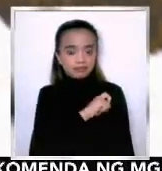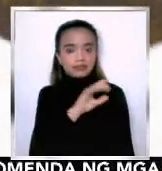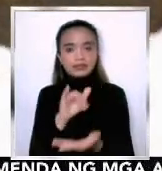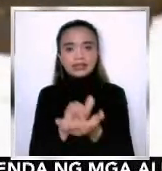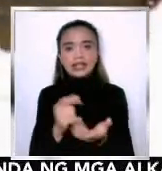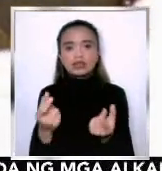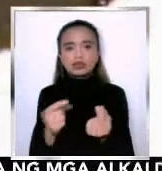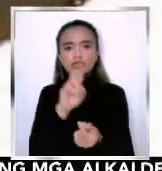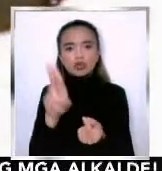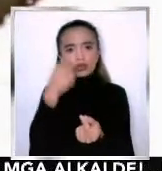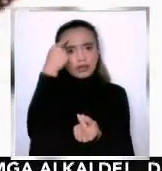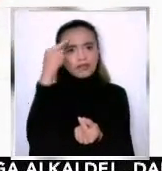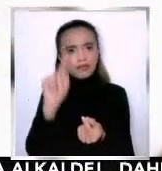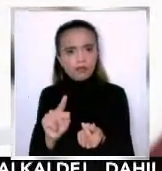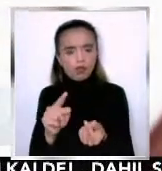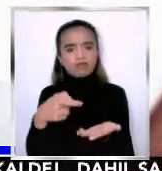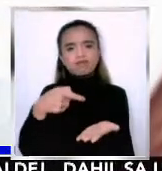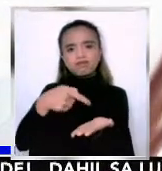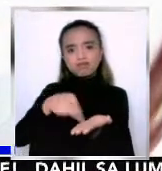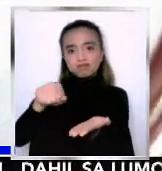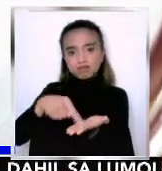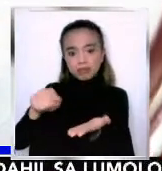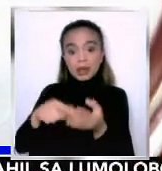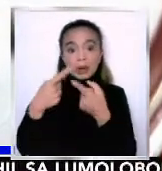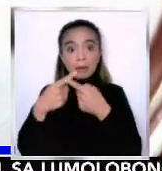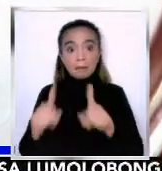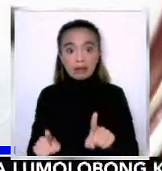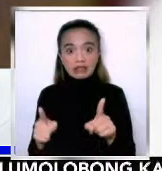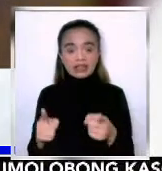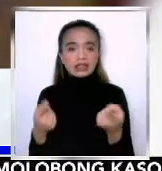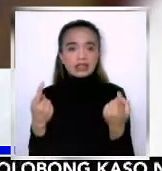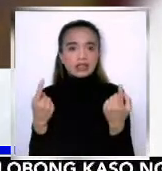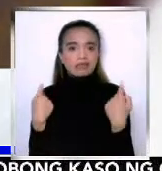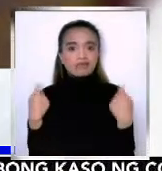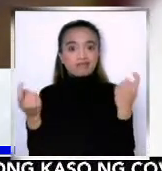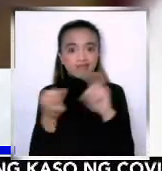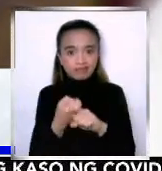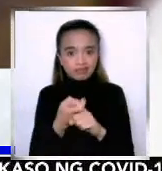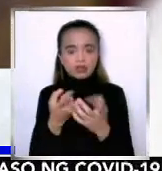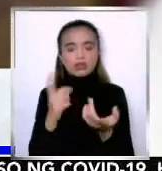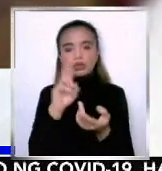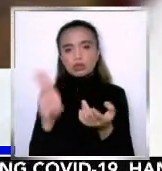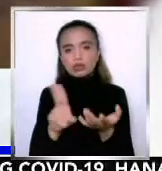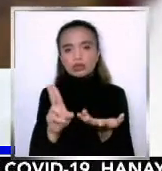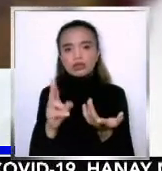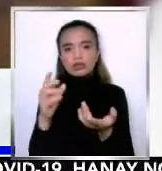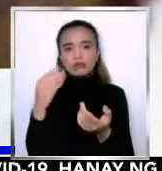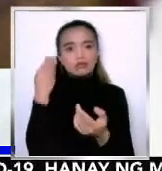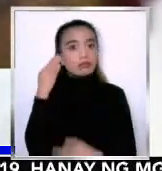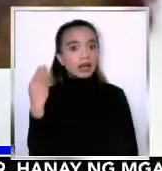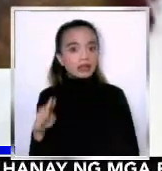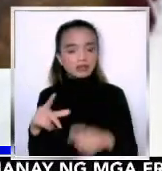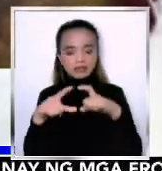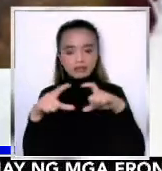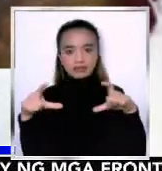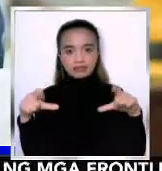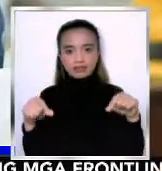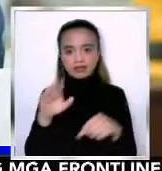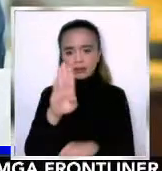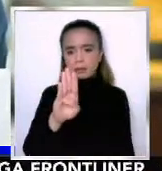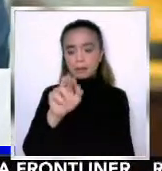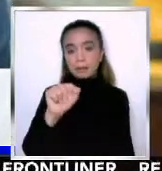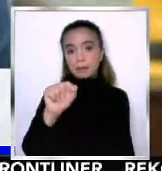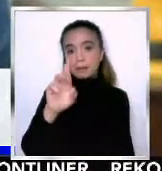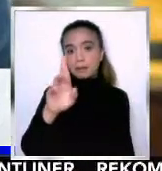Pero nang sinakop na tayo ng mga Kastila, nagsimula na rin tayong gumamit ng mga salapi na gawa sa bronze na kung tawagin, barilya. Barilya is bariya.